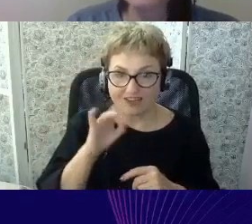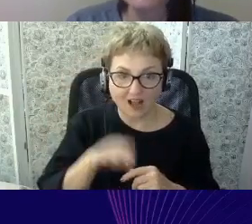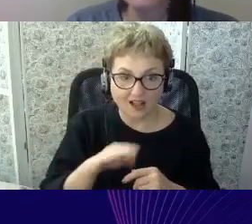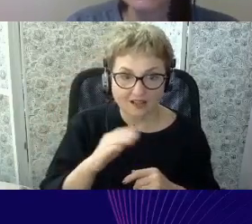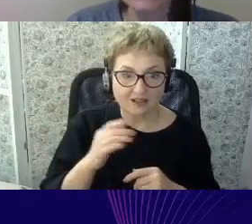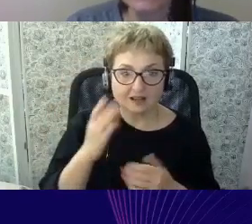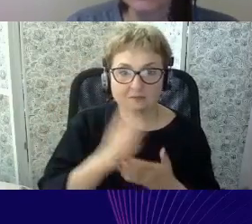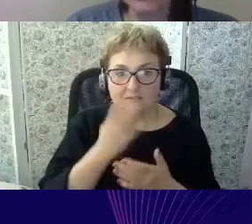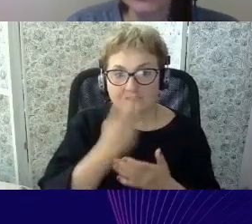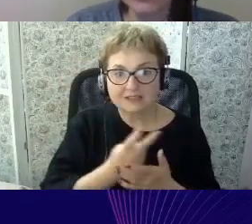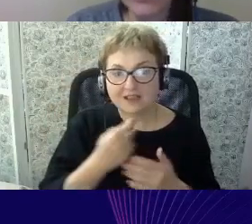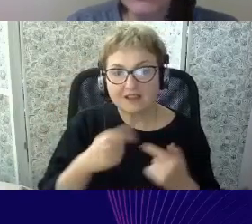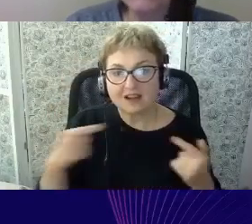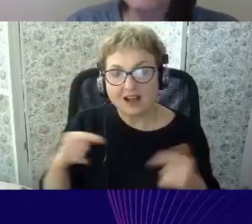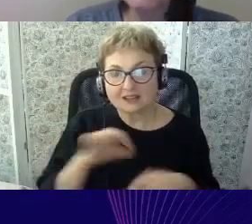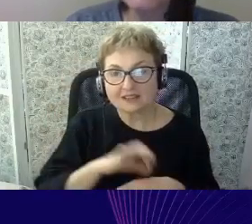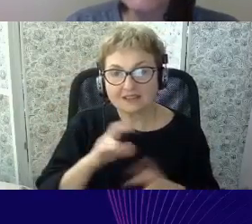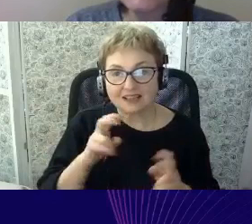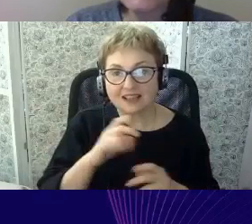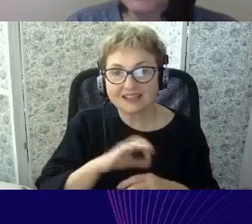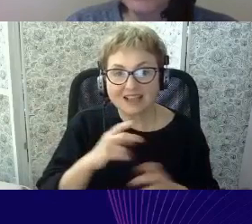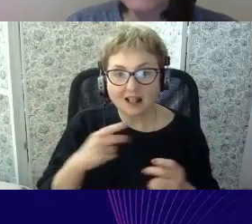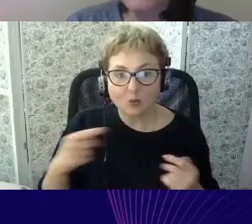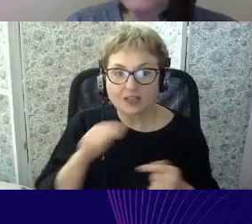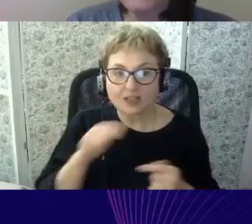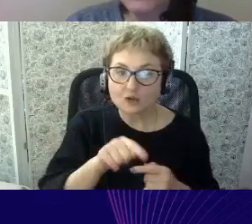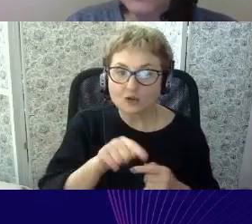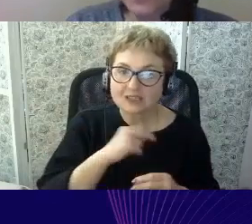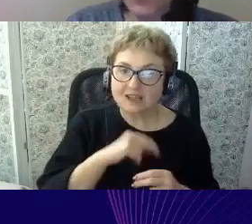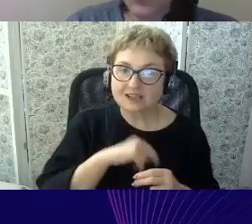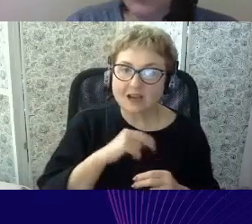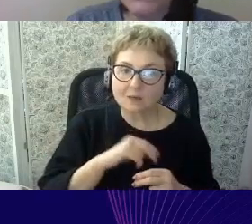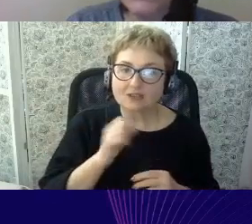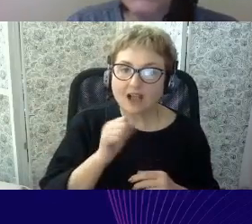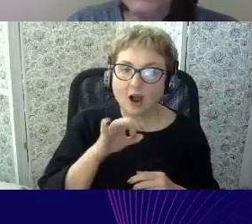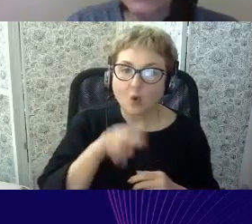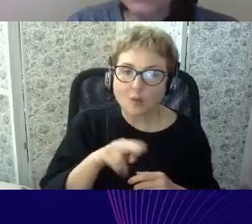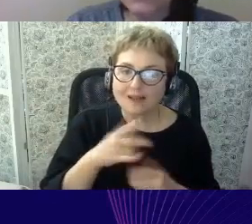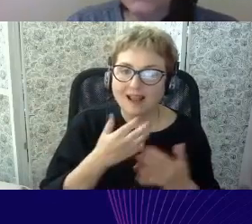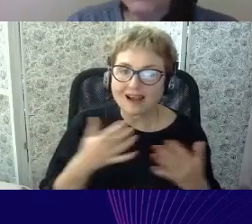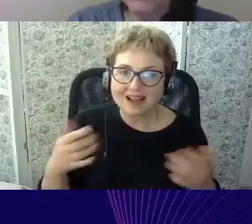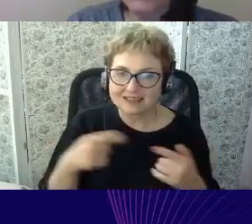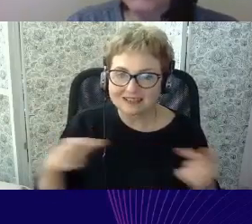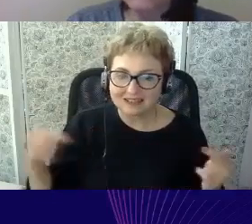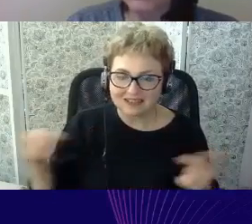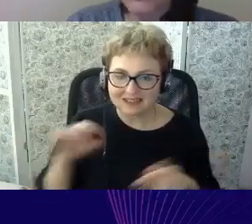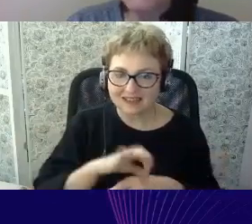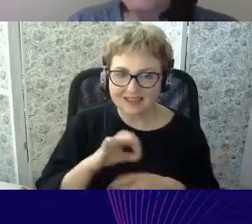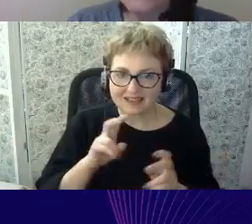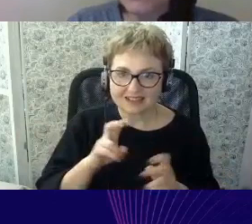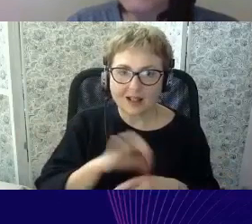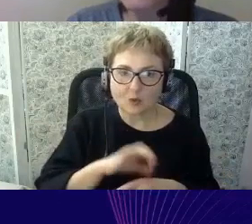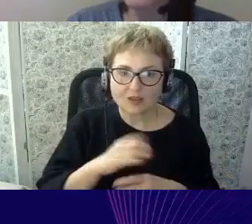представлены разные нозологии, и вот здесь разрабатывается АОП для нескольких нозологий,